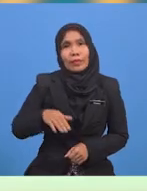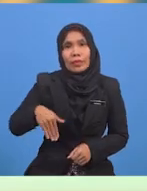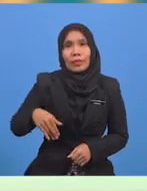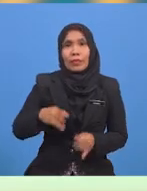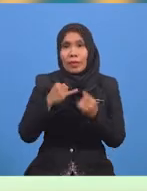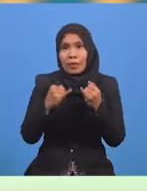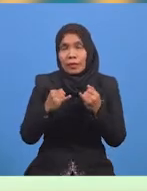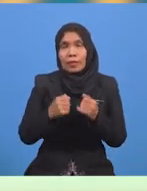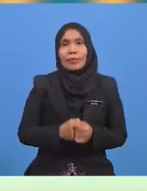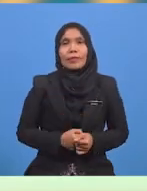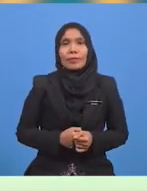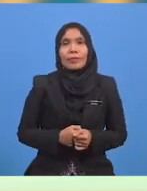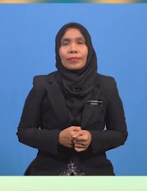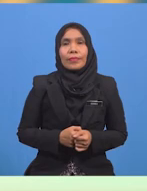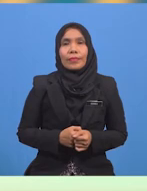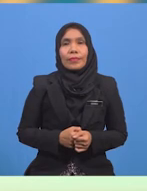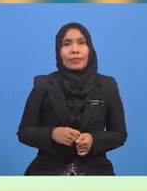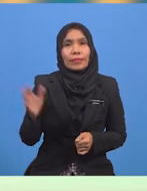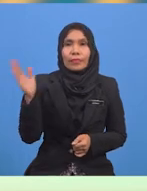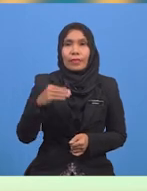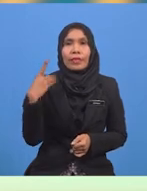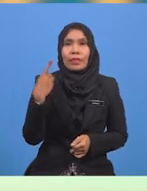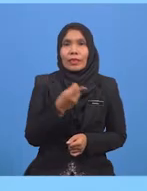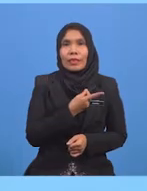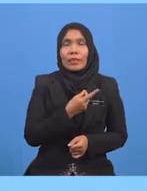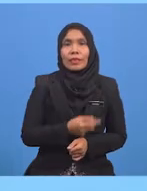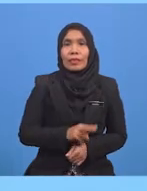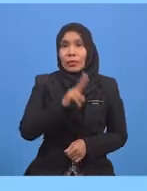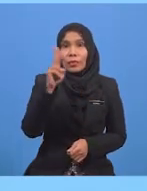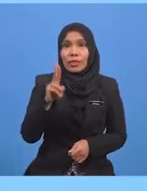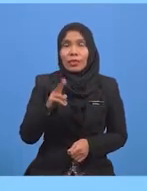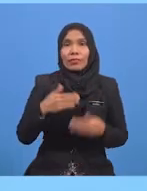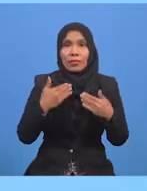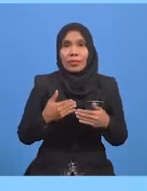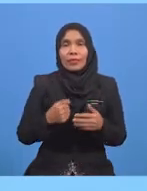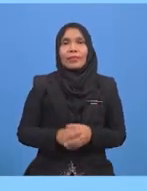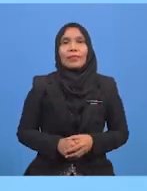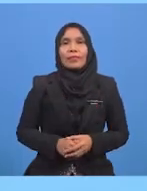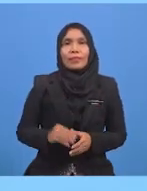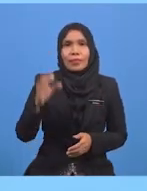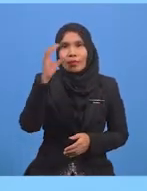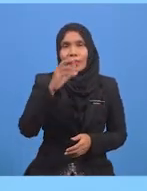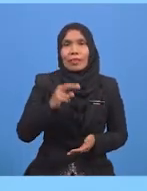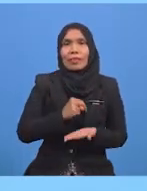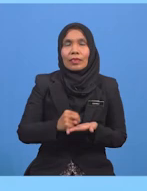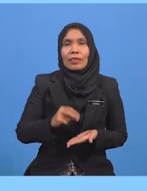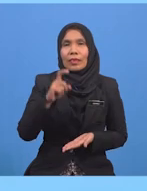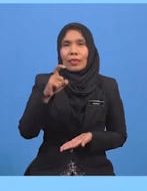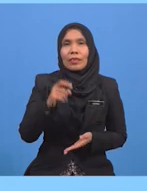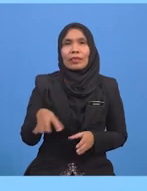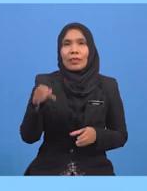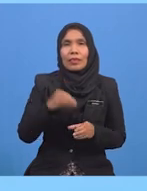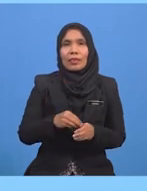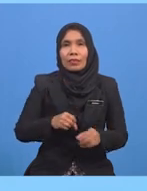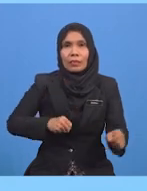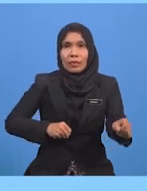Sebelum berakhirnya pembelajaran kita pada hari ini, mari kita uji diri. Cari nilai X dalam